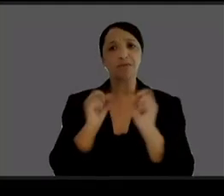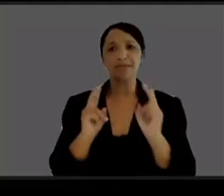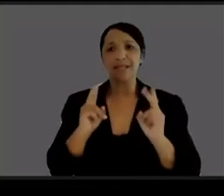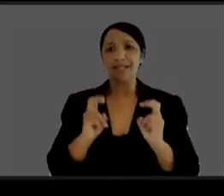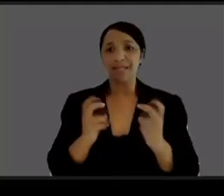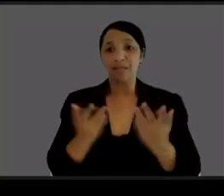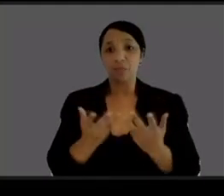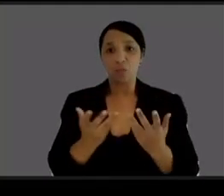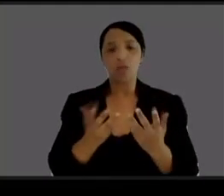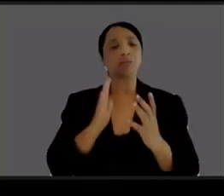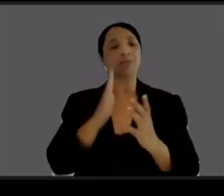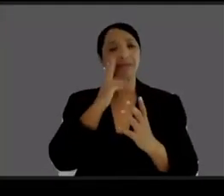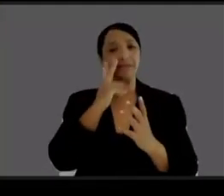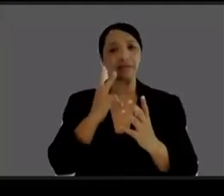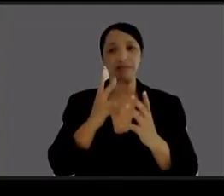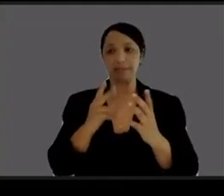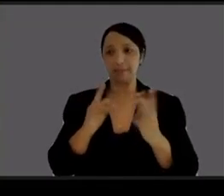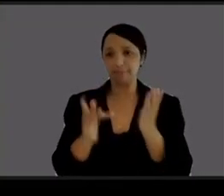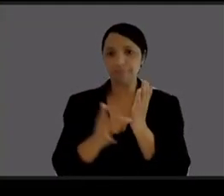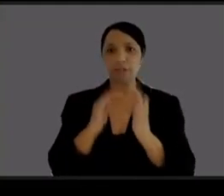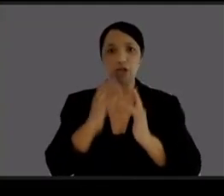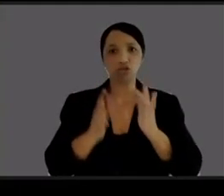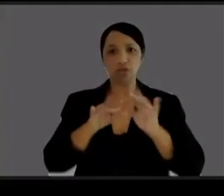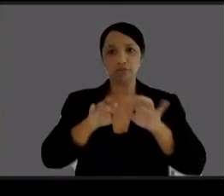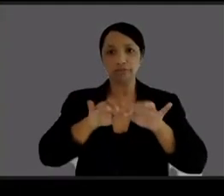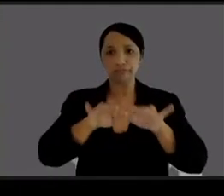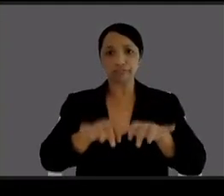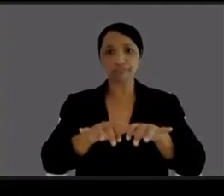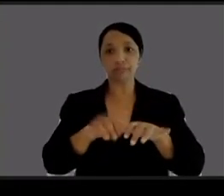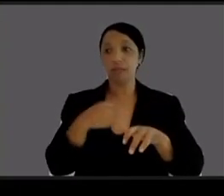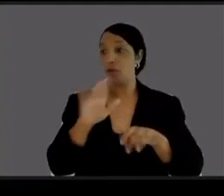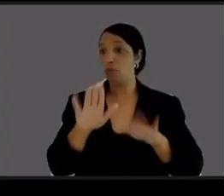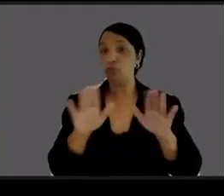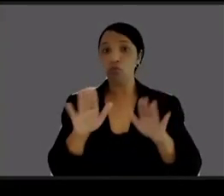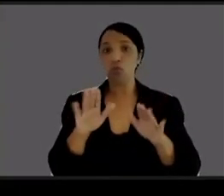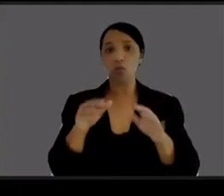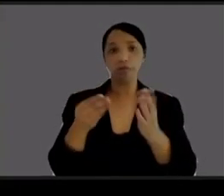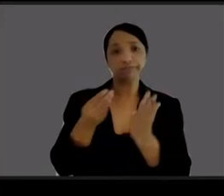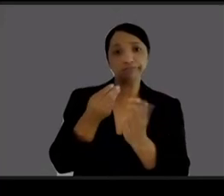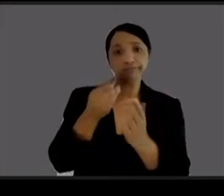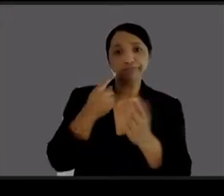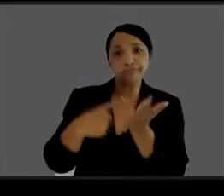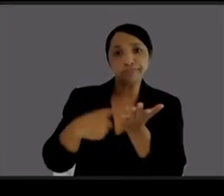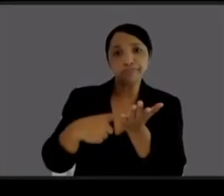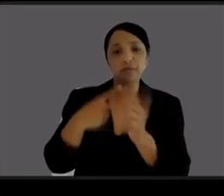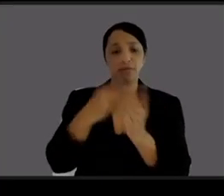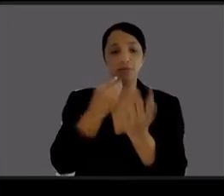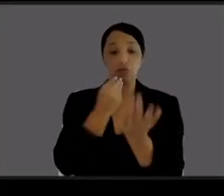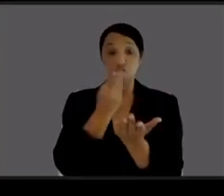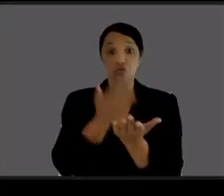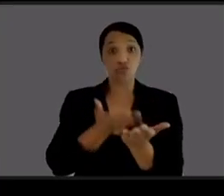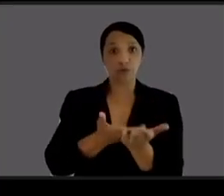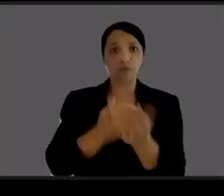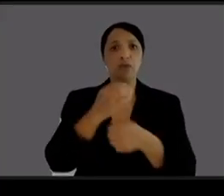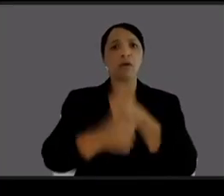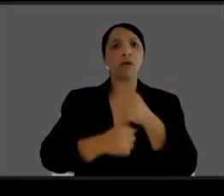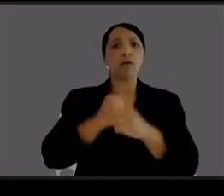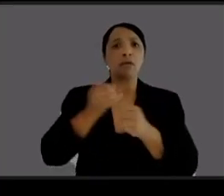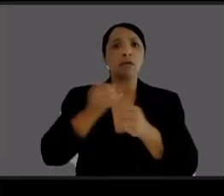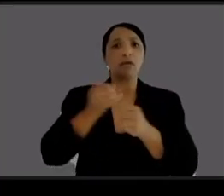نحن نريد ان يكون باب التركيز في هذا المنتدى هو العنصر البشري